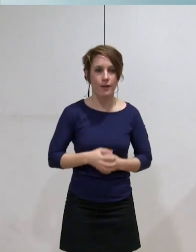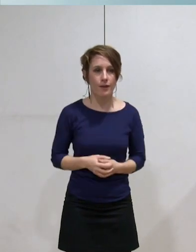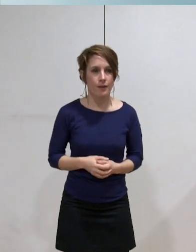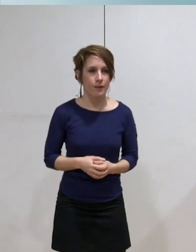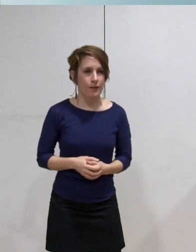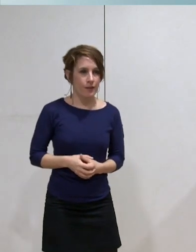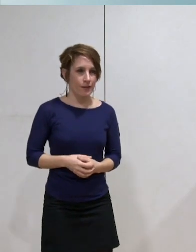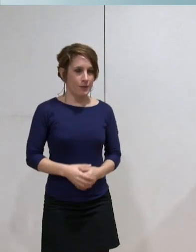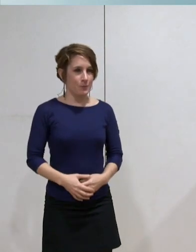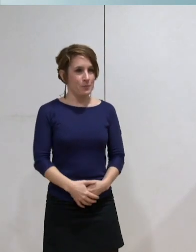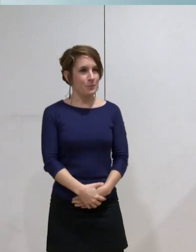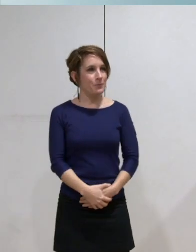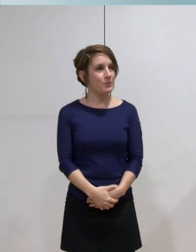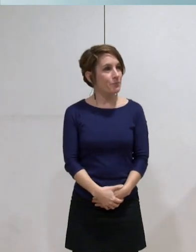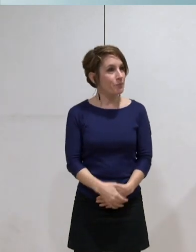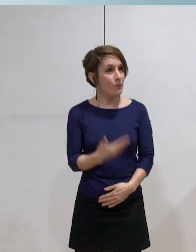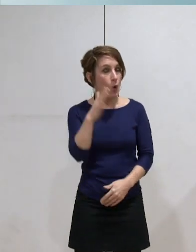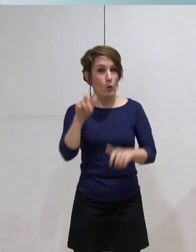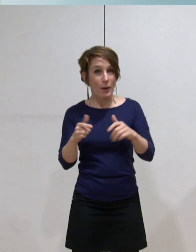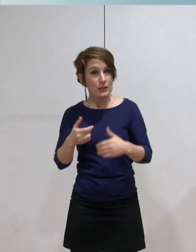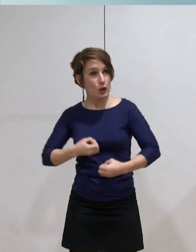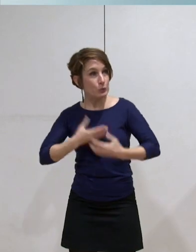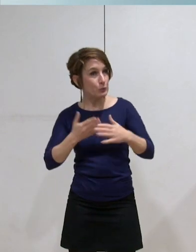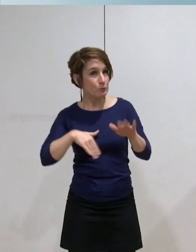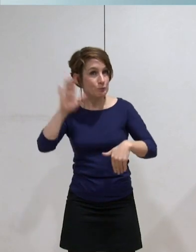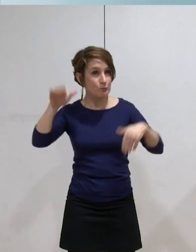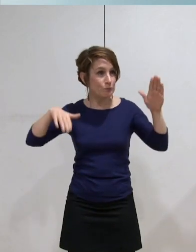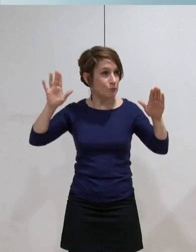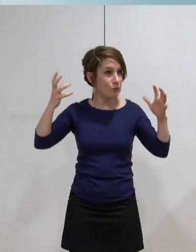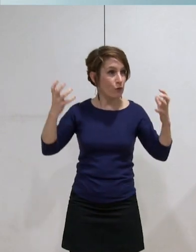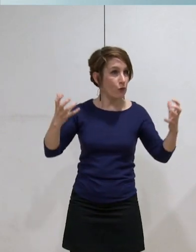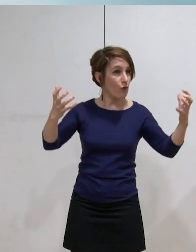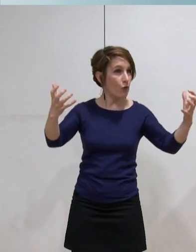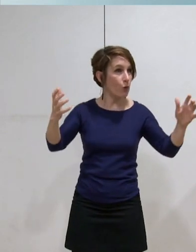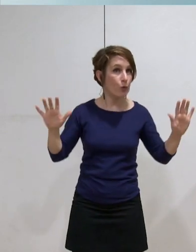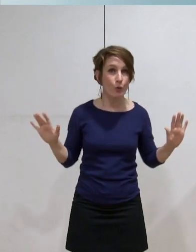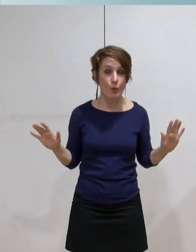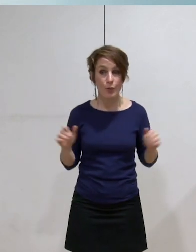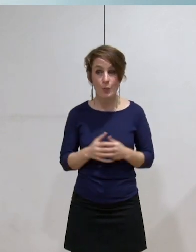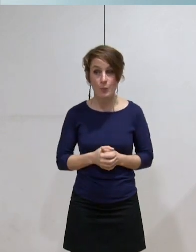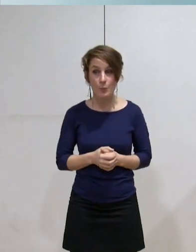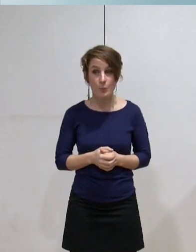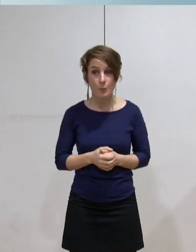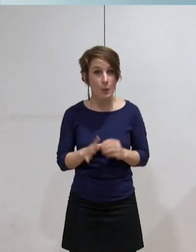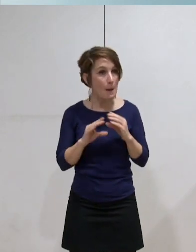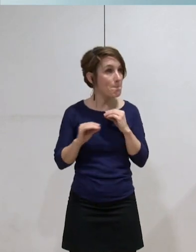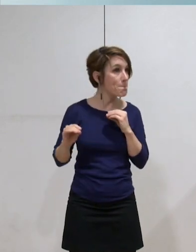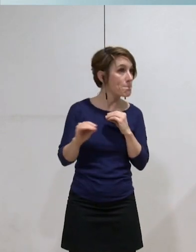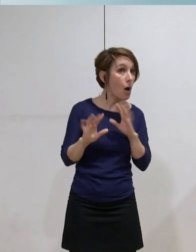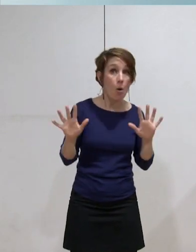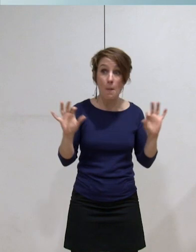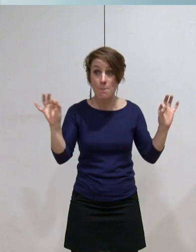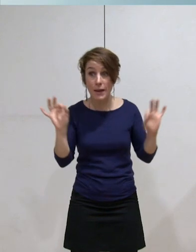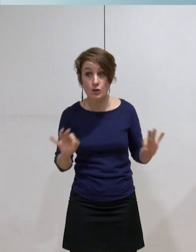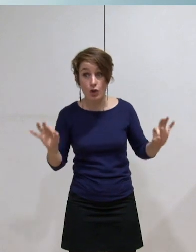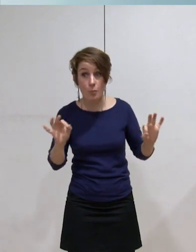de parole non si B je sais pas moi si personne